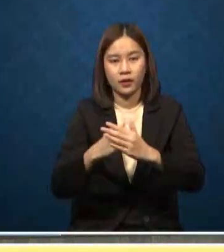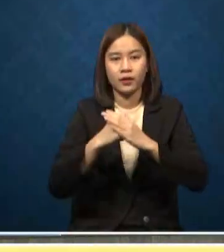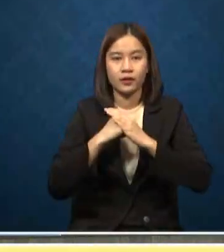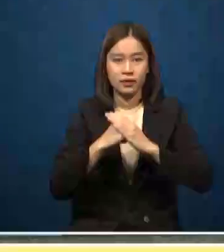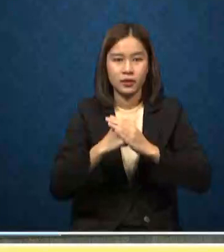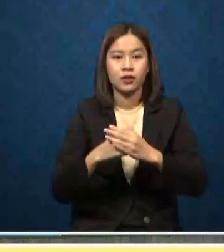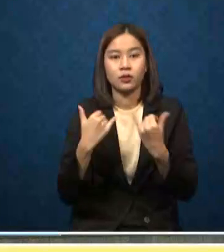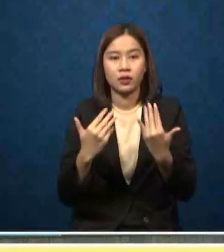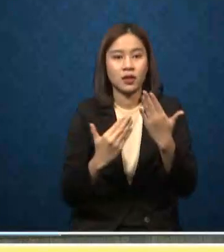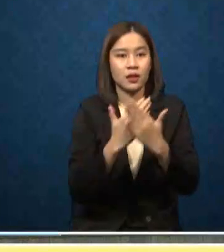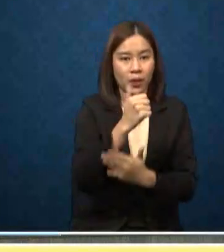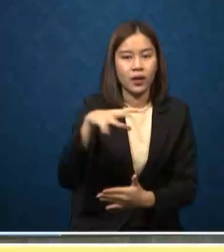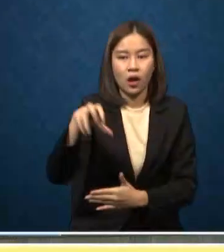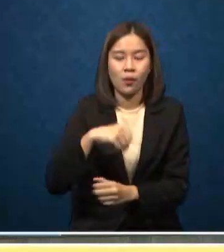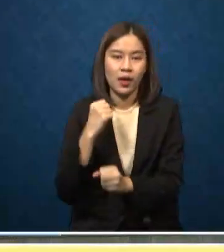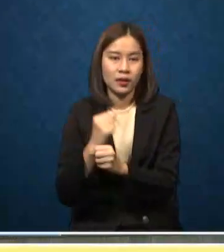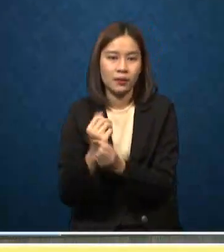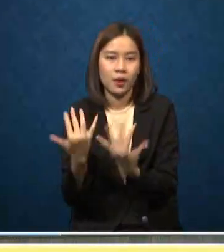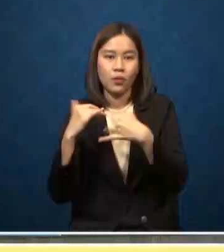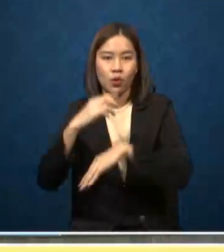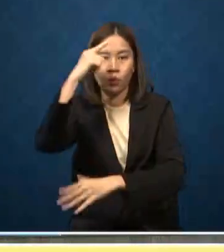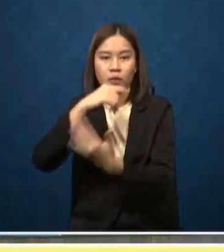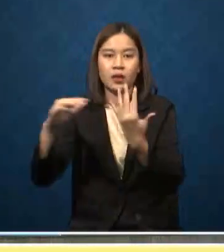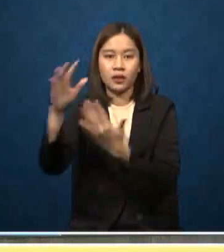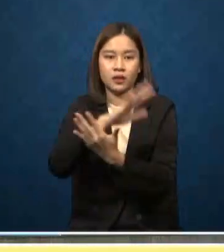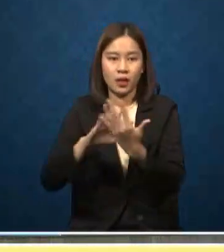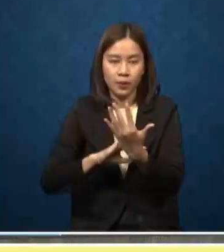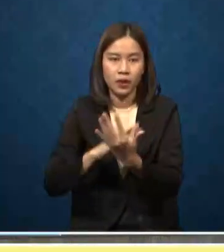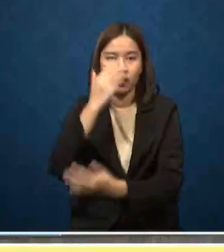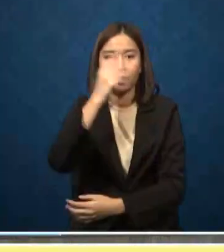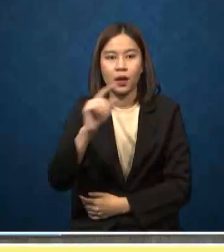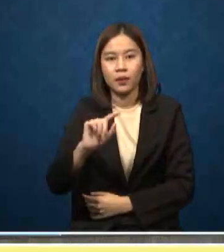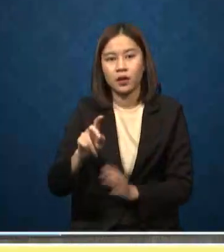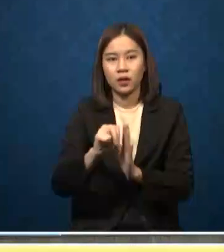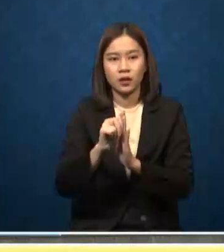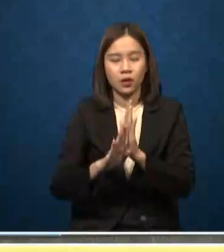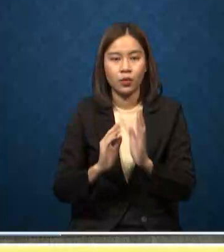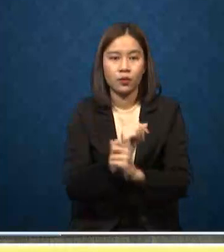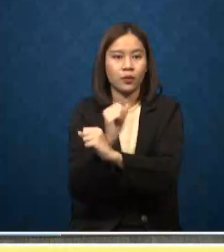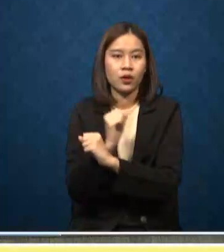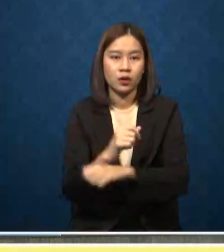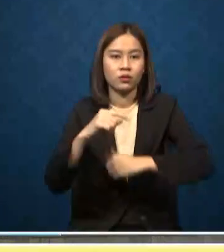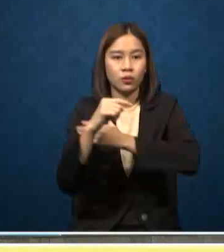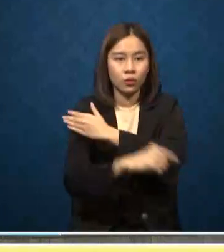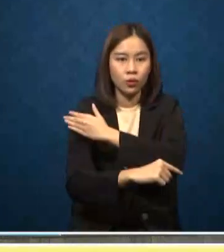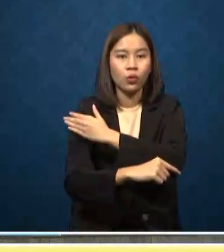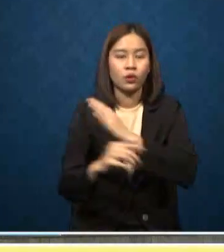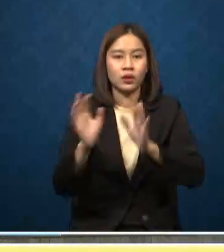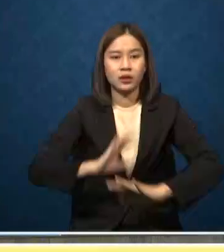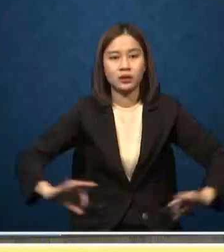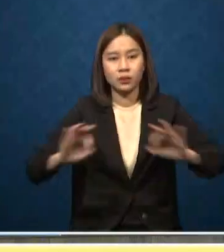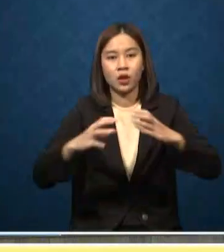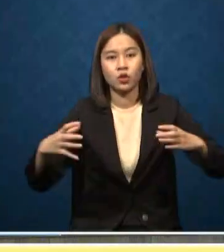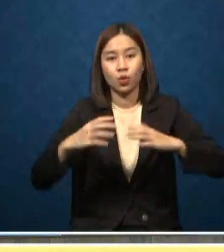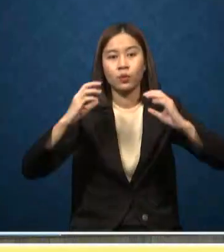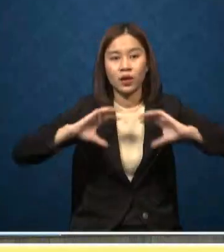ได้ผลดีแล้วมาดำเนินการปรับใช้ในประเทศไทยของเราเพื่อให้นโยบายการปราบปรามการทุจริตโดยเฉพาะในวงการ